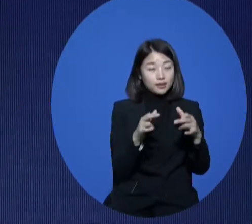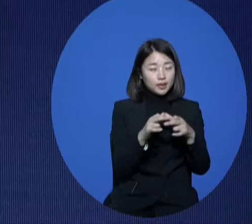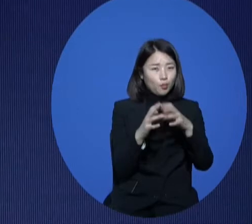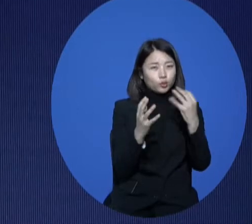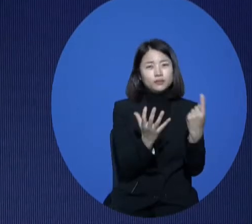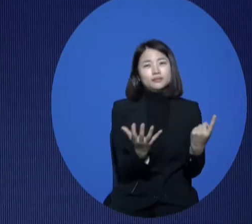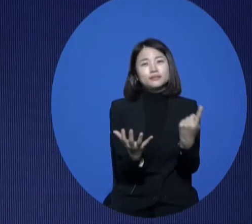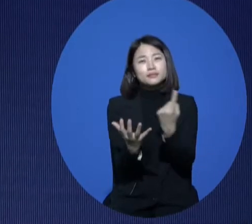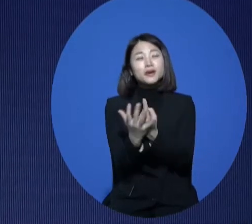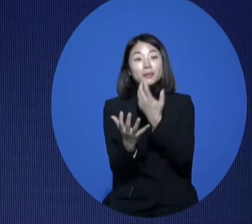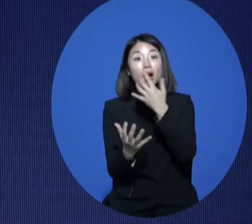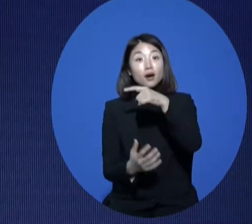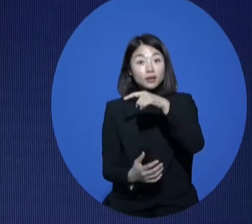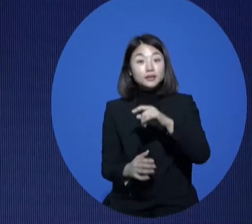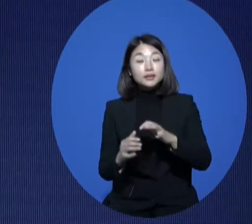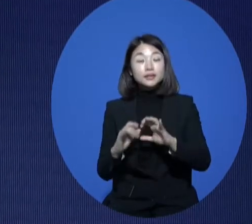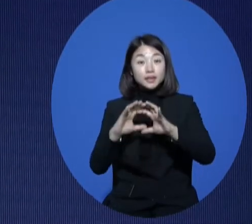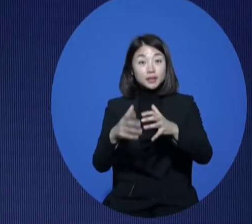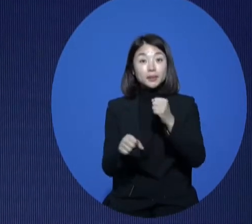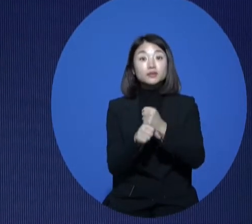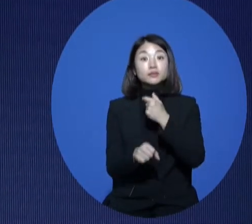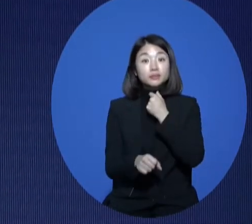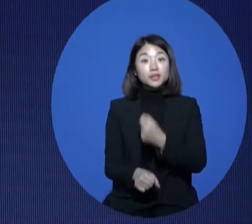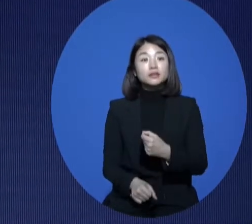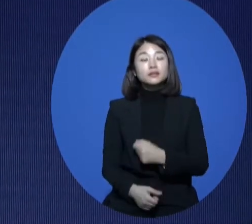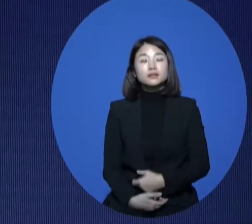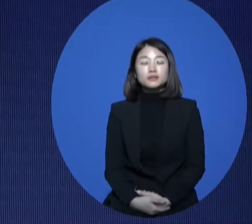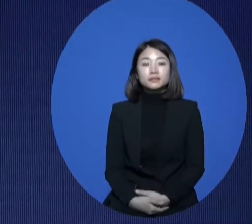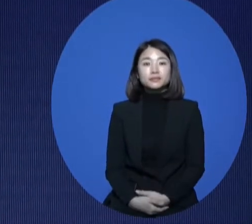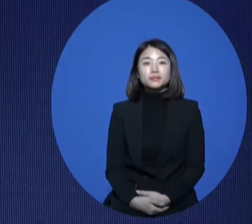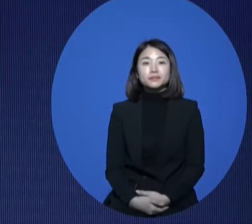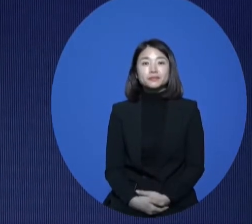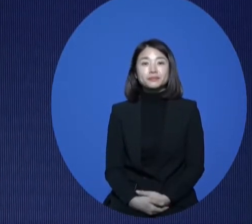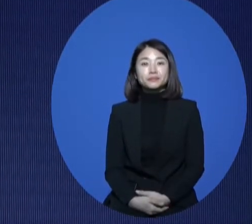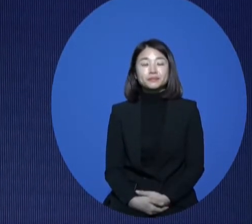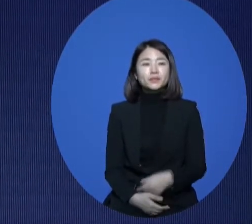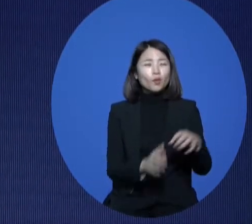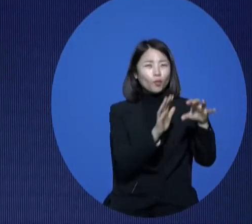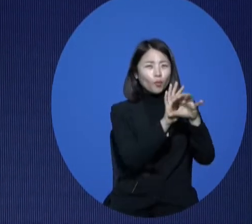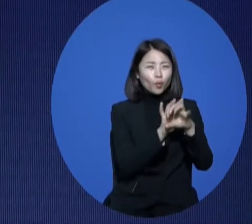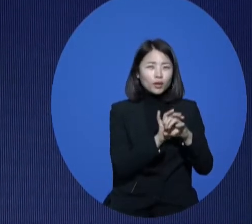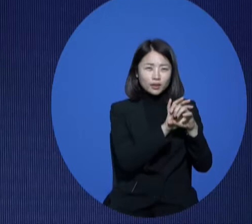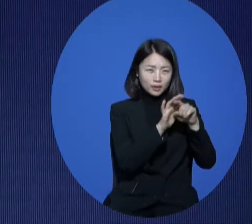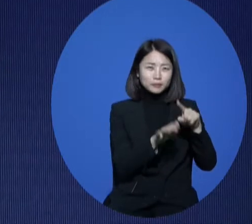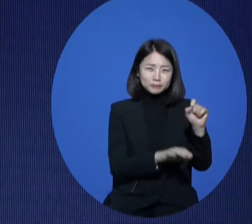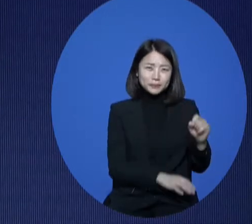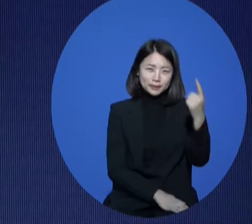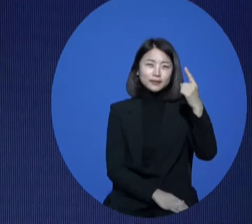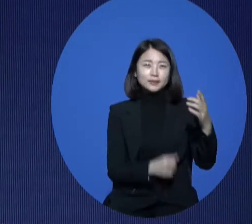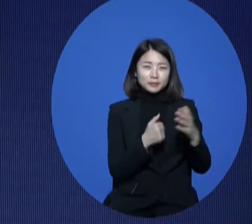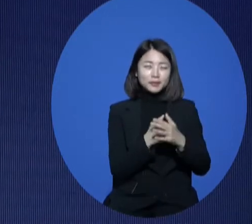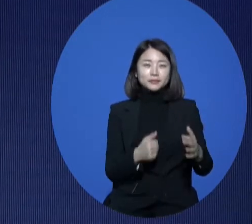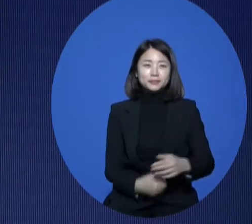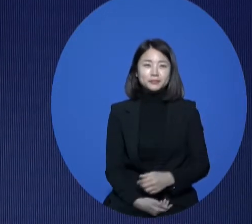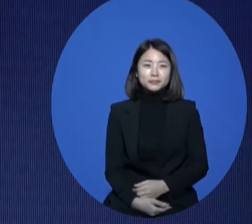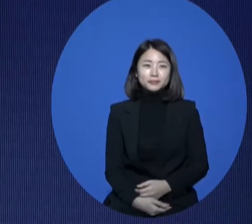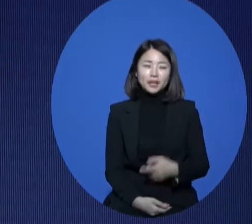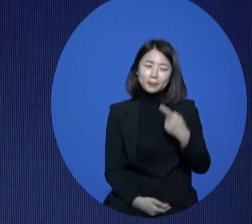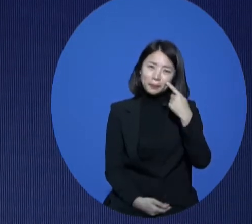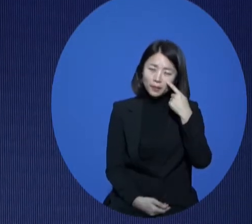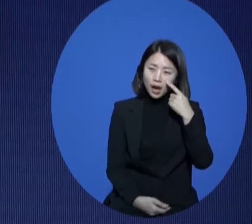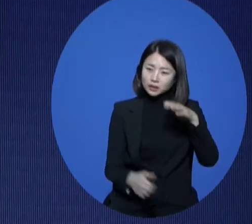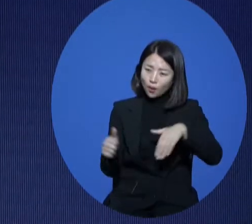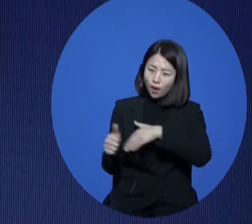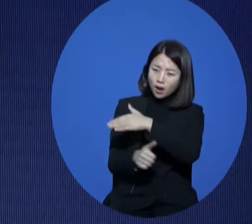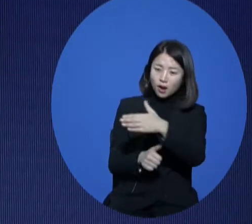One Behind. 이게 사실은 그 팬데믹 때문에 코로나 팬데믹 때문에 굉장히